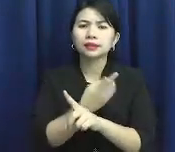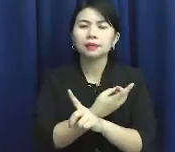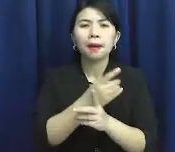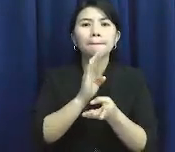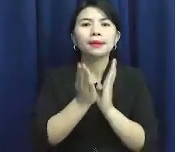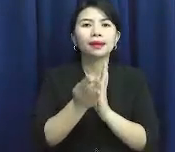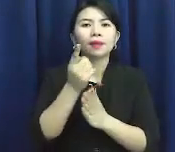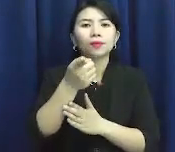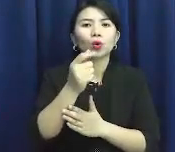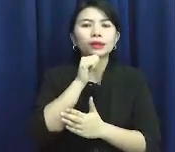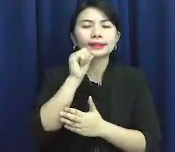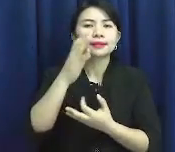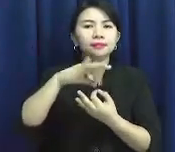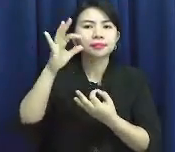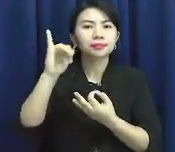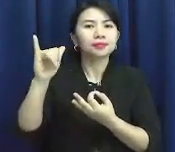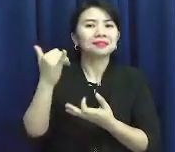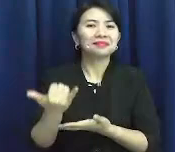season?